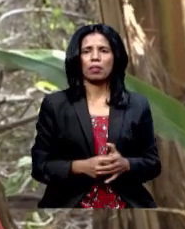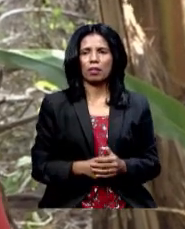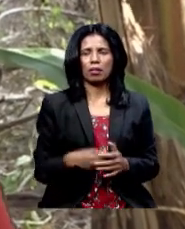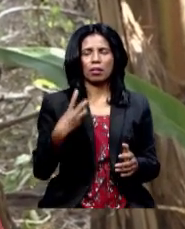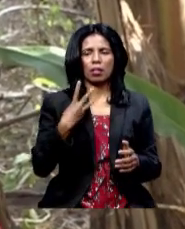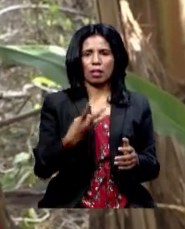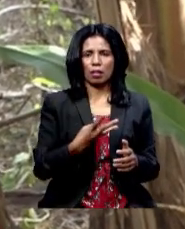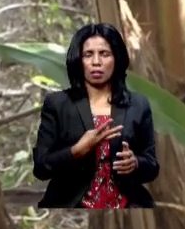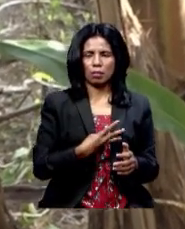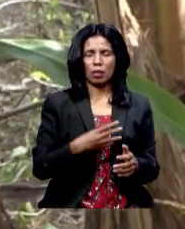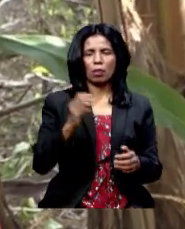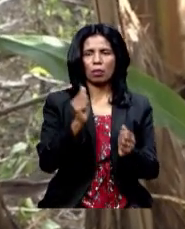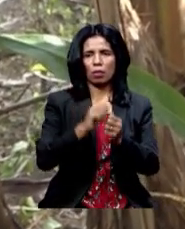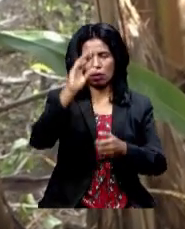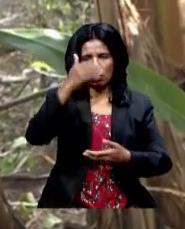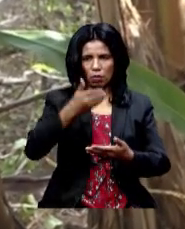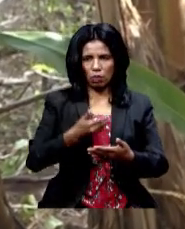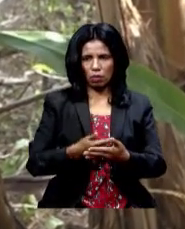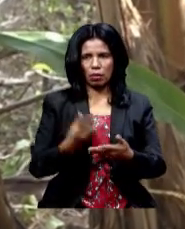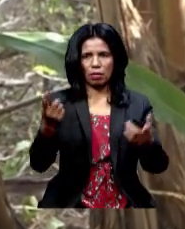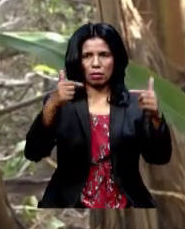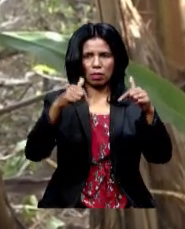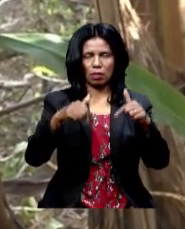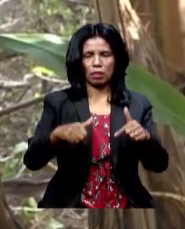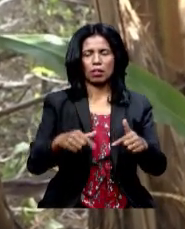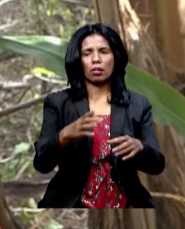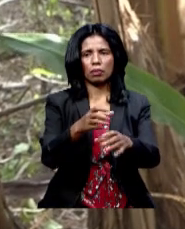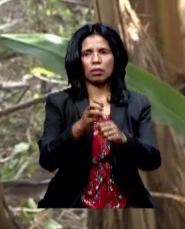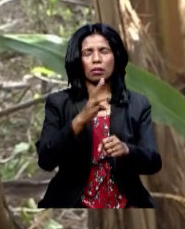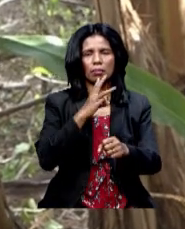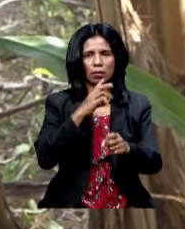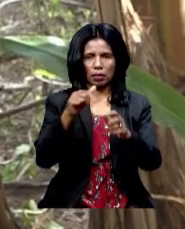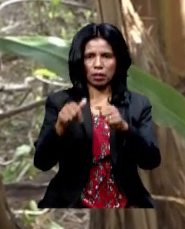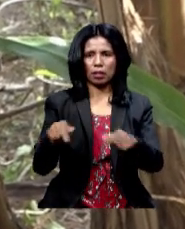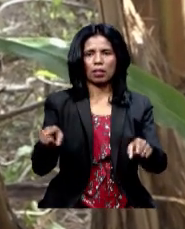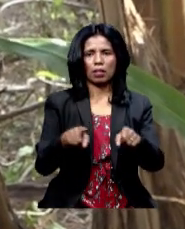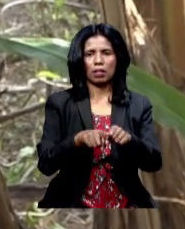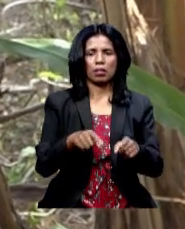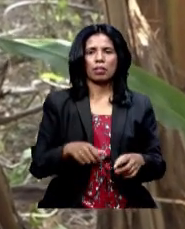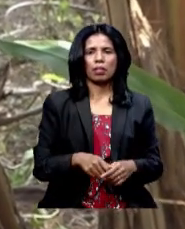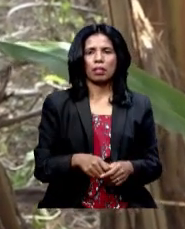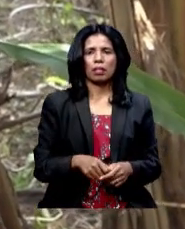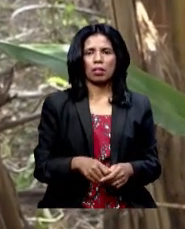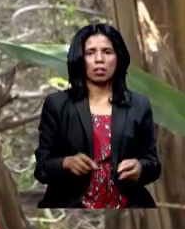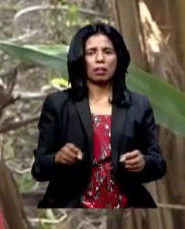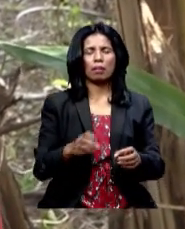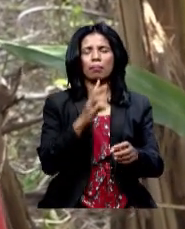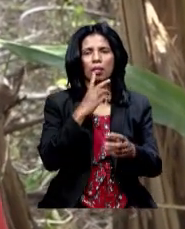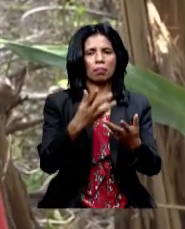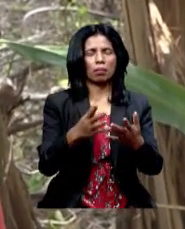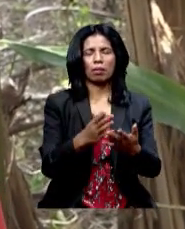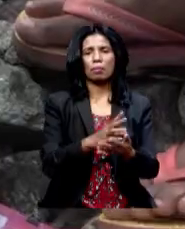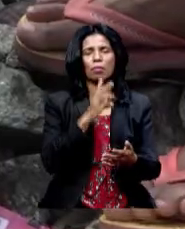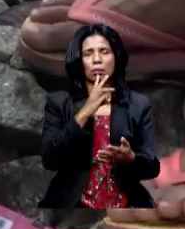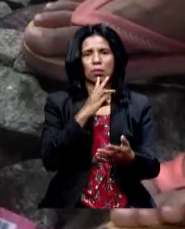ho oan nurak mus am mai hotu NCB hetune. Idene ansa ba amin la dun suficiente tamba be mos ne importante